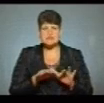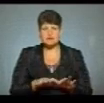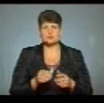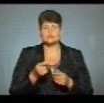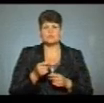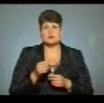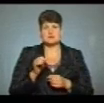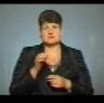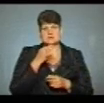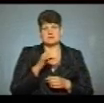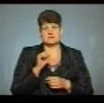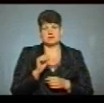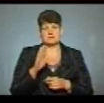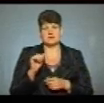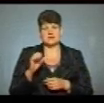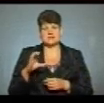області Андрій Василик.